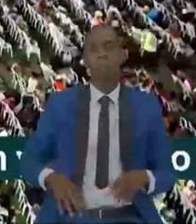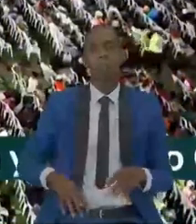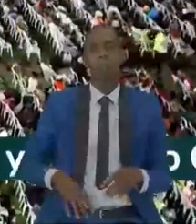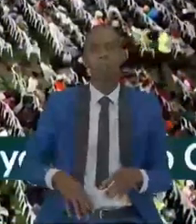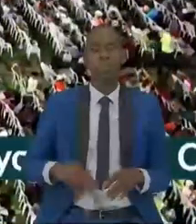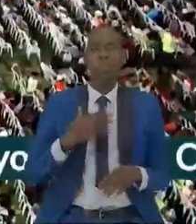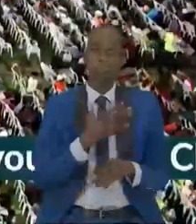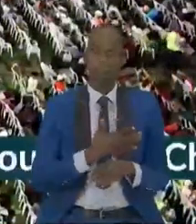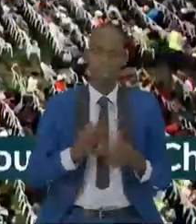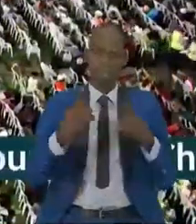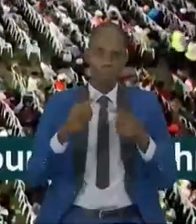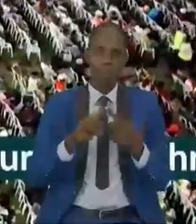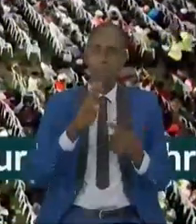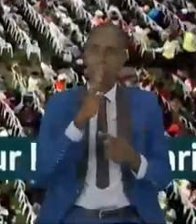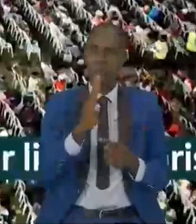pour que